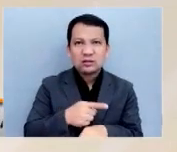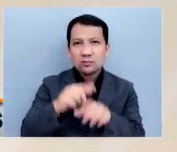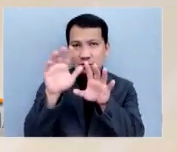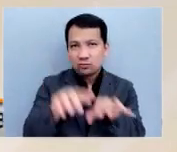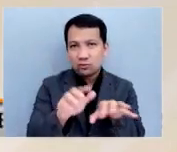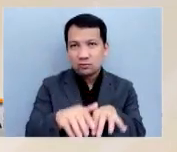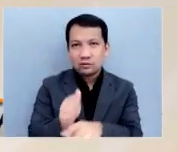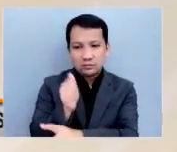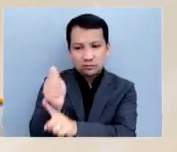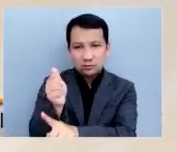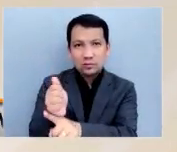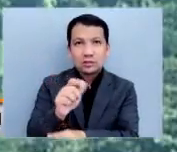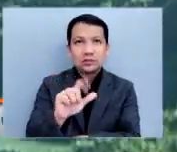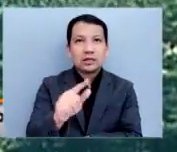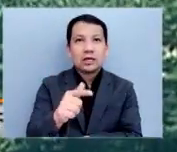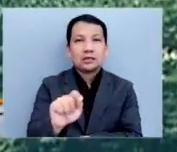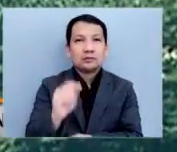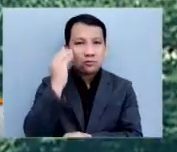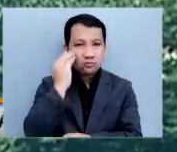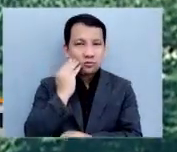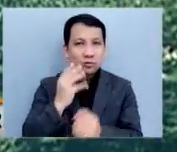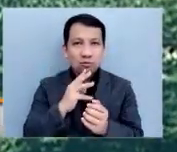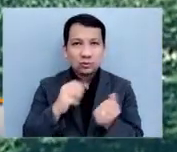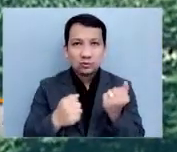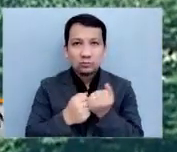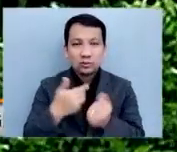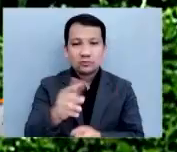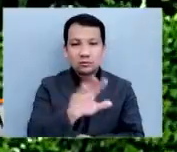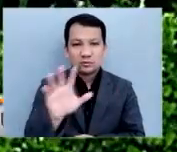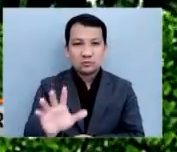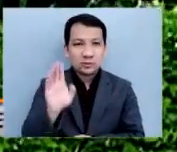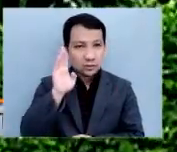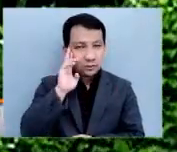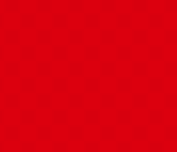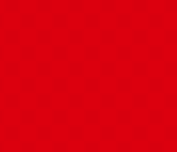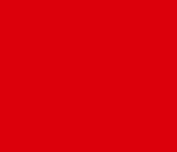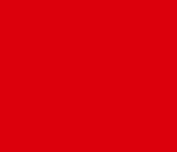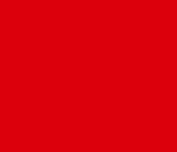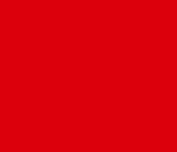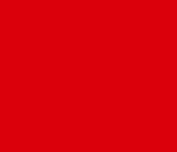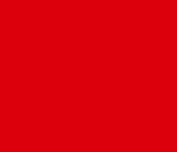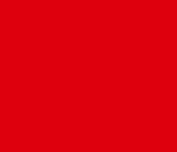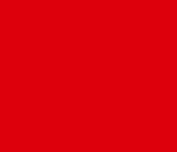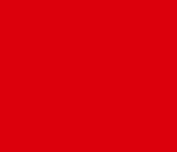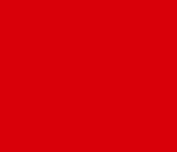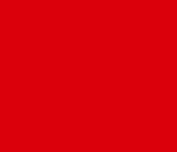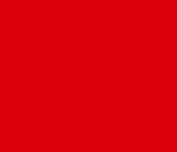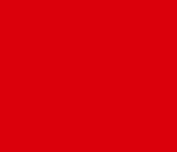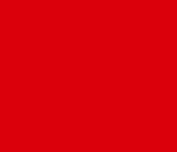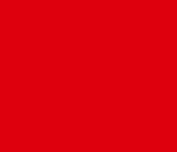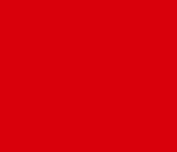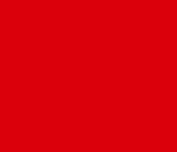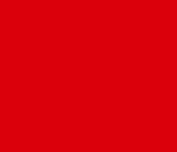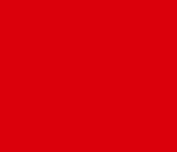isisisi sa angat ang kakulangan sa tubig. Nagbabalita mula sa Frontline, Brian Basa, News 5. Mga kapatid, Lucy